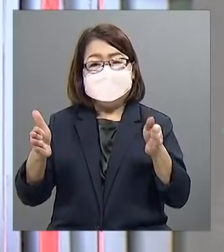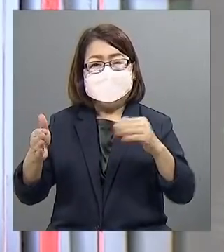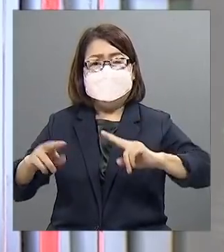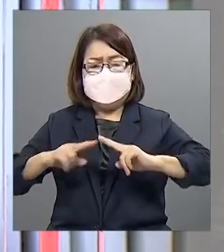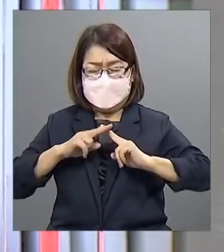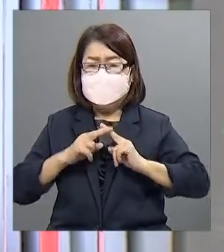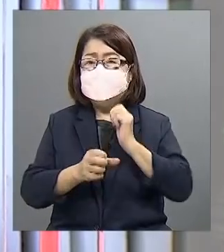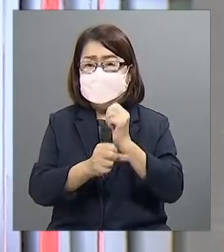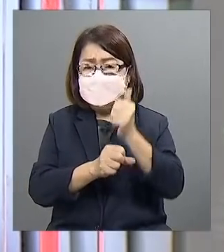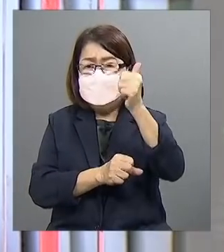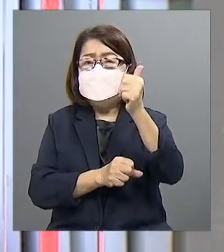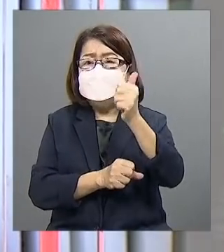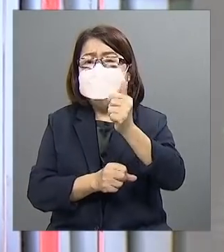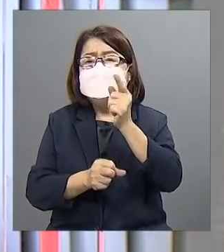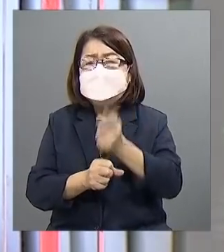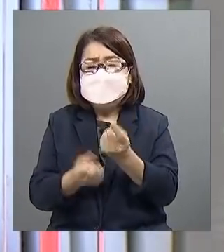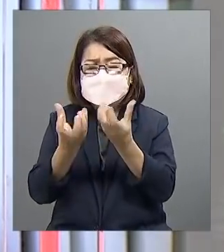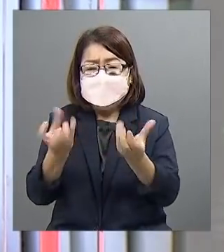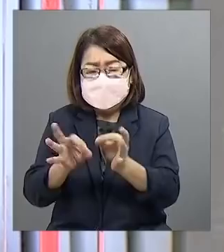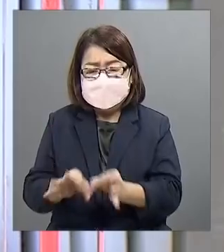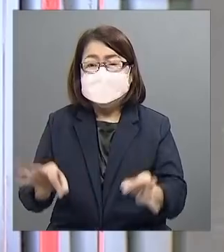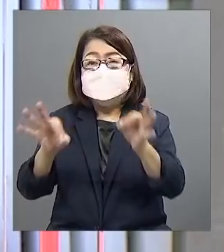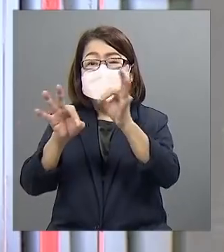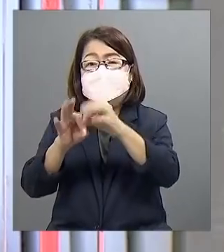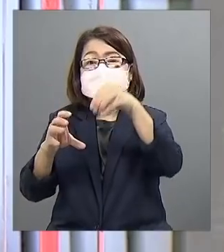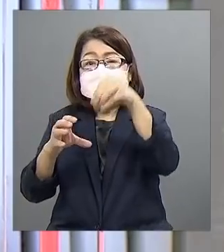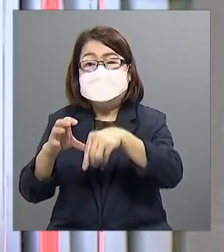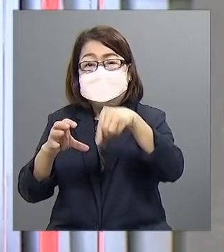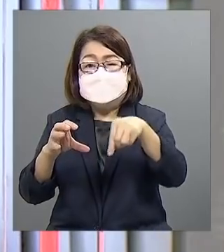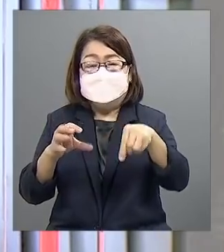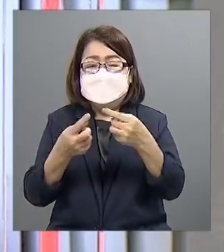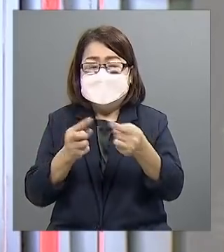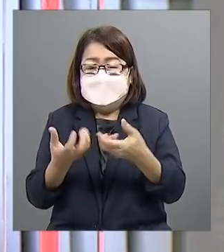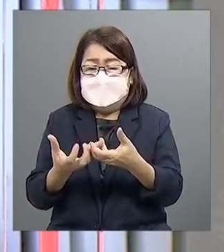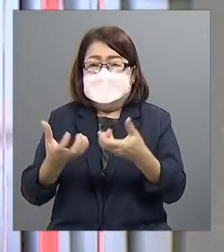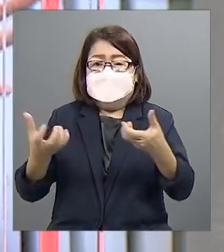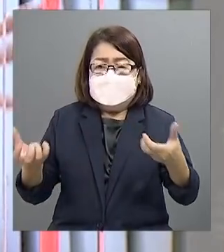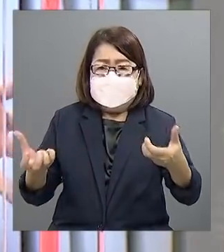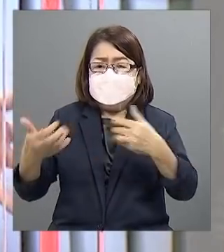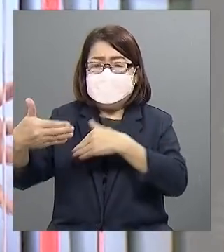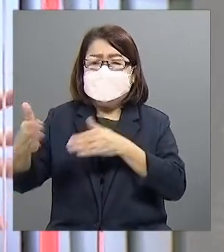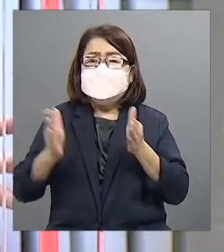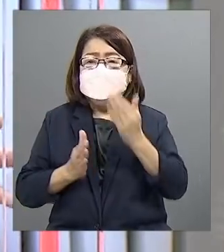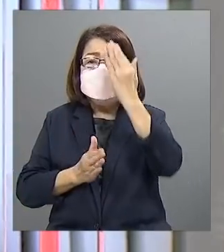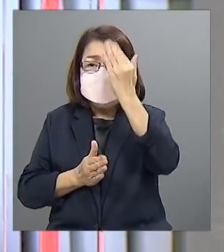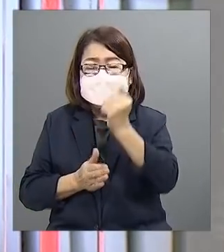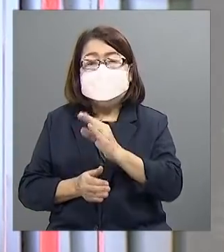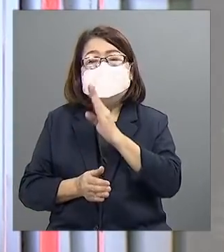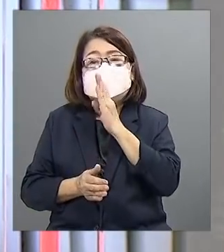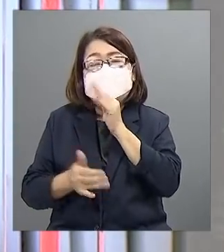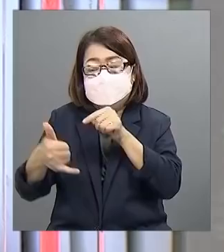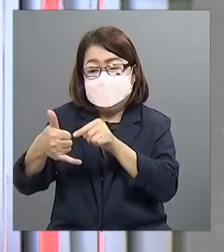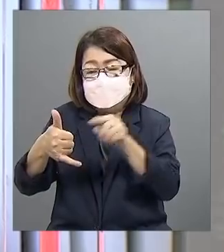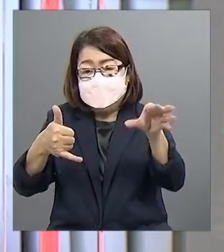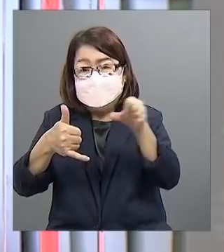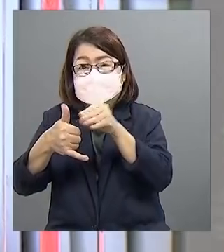ของที่ต้องใช้อยู่แล้วแต่เหตุผลที่จะต้องเขาเรียกว่าแยกกล่องรอดตายเนี่ยก็เพราะว่าถ้าเกิดตรวจเจอว่าคนนั้นเนี่ยเขาป่วยแล้วคือหมายความว่ากลับ